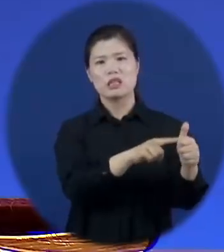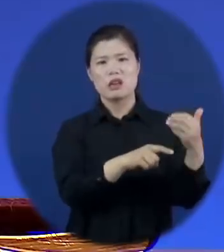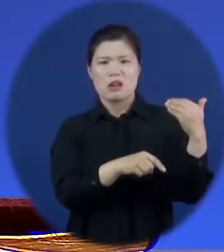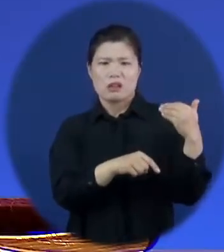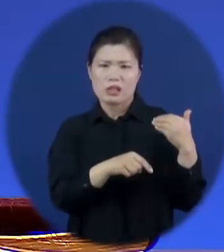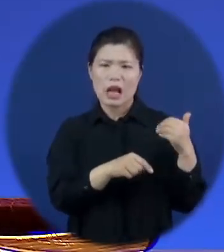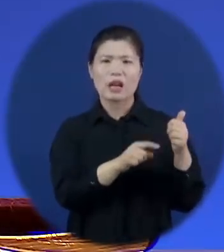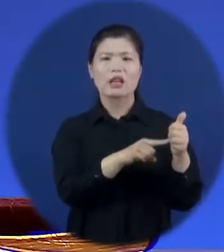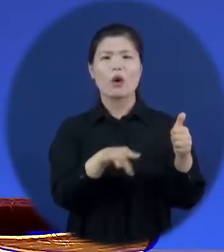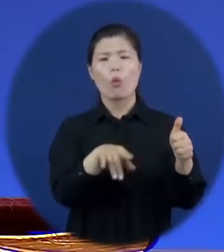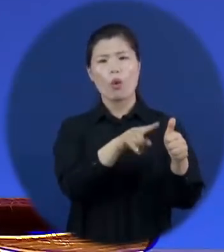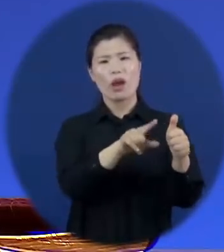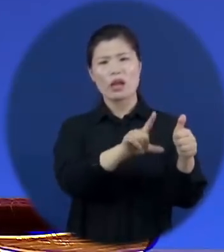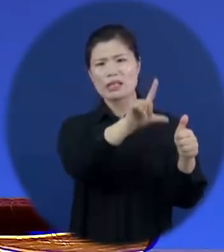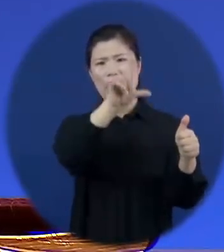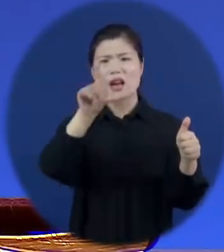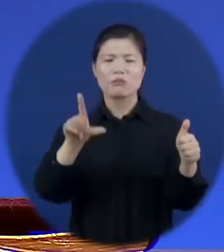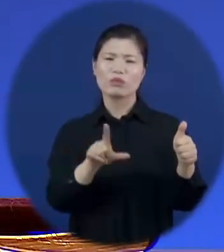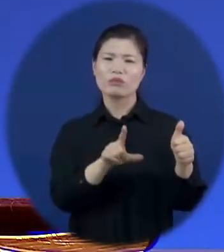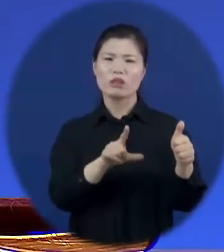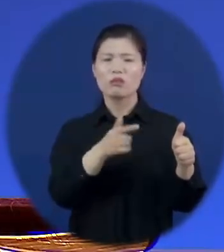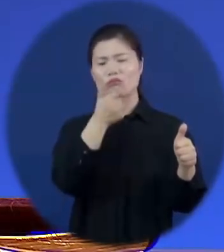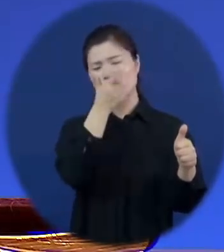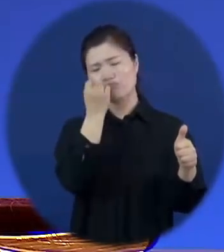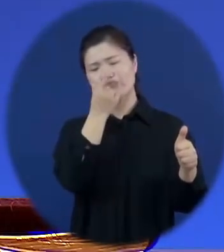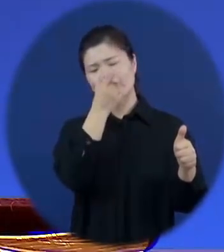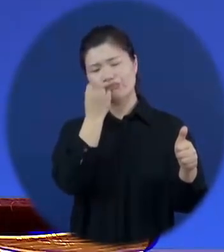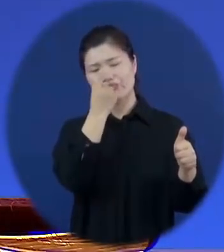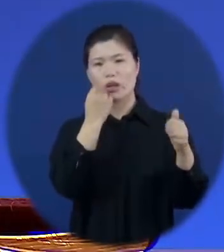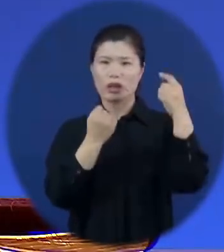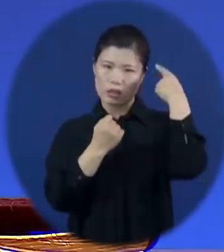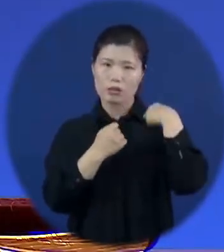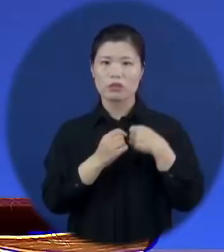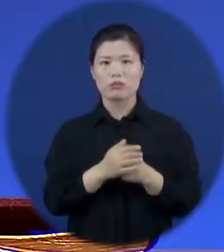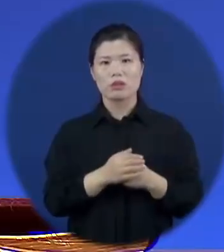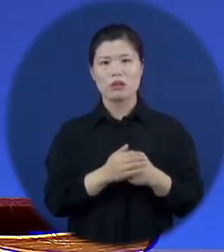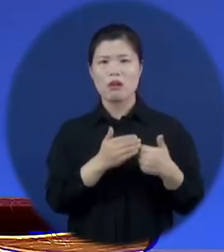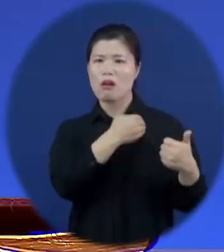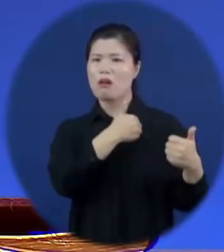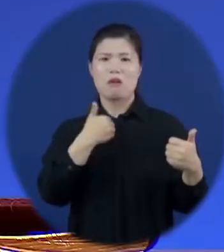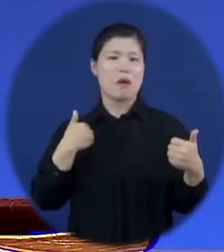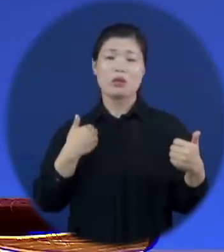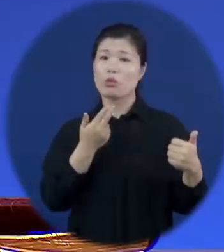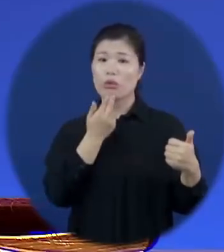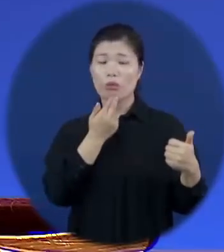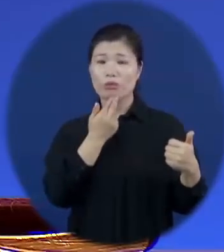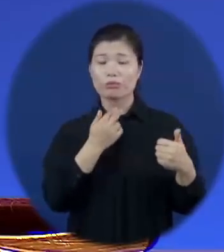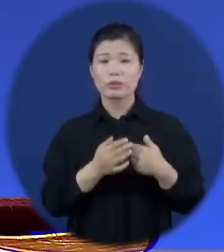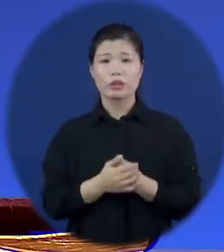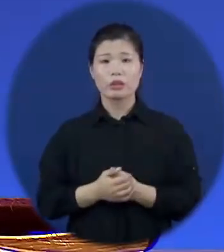삶은 뭔가가 부족했습니다. 그에게는 만족이 없었어요.